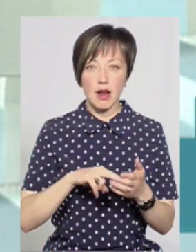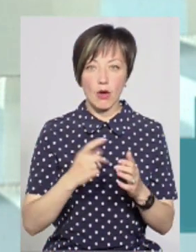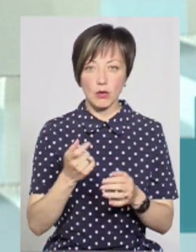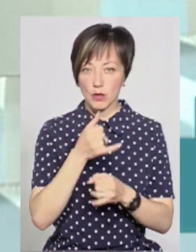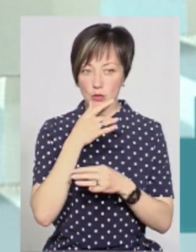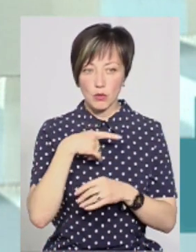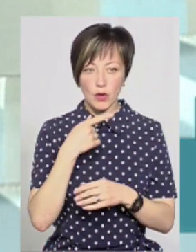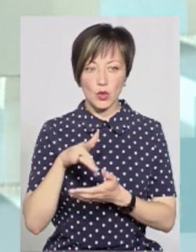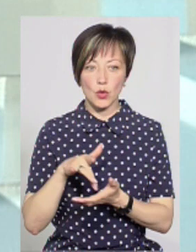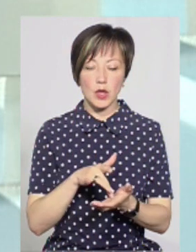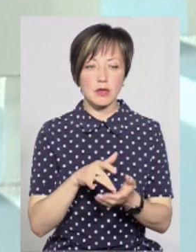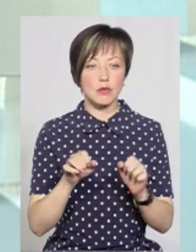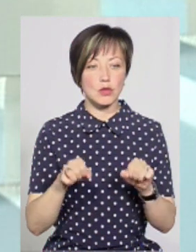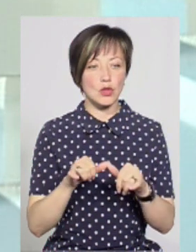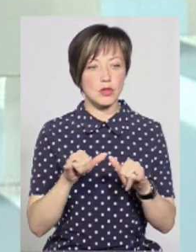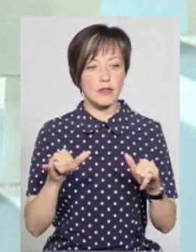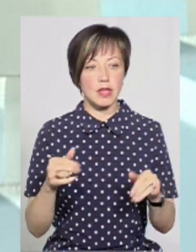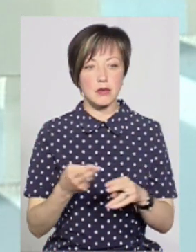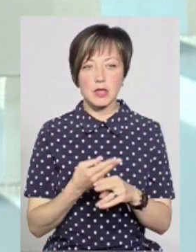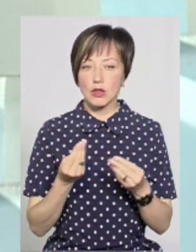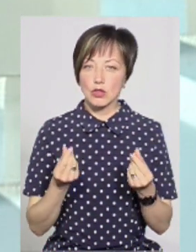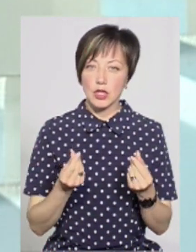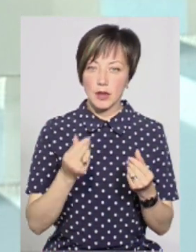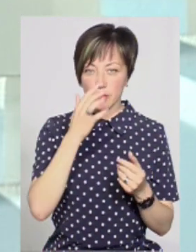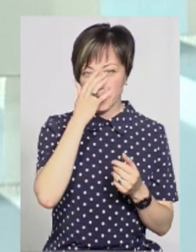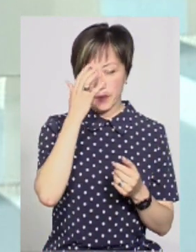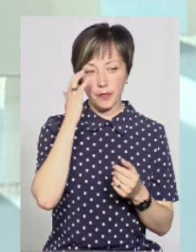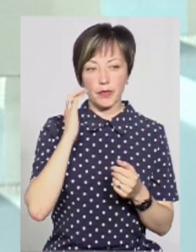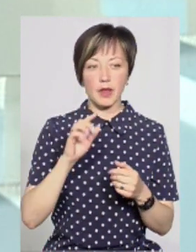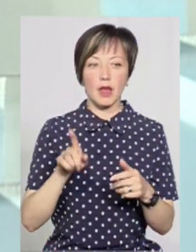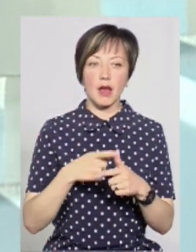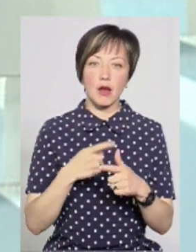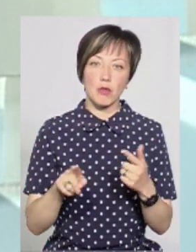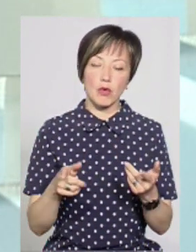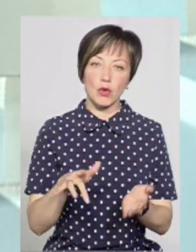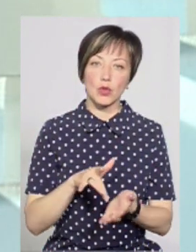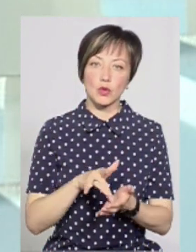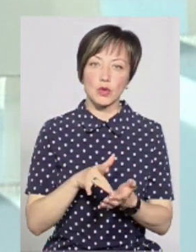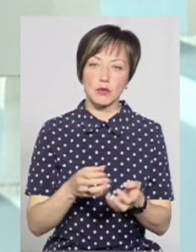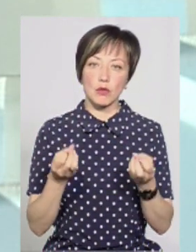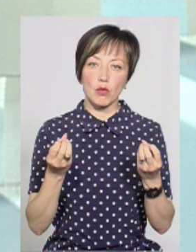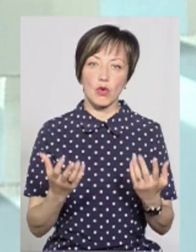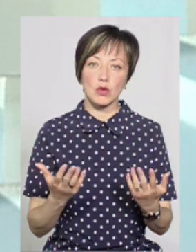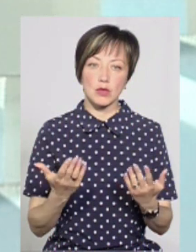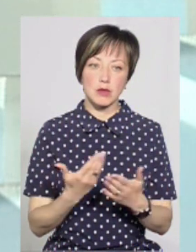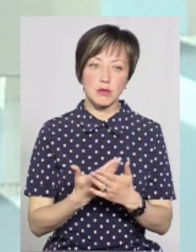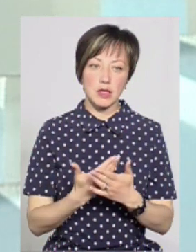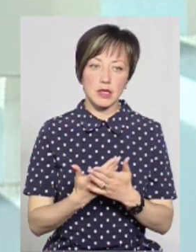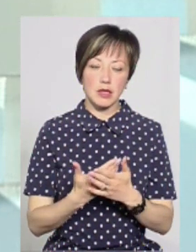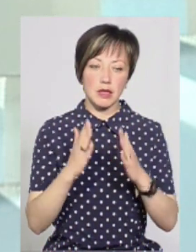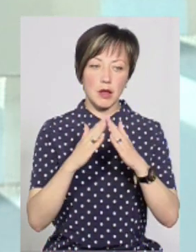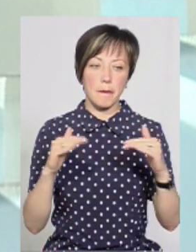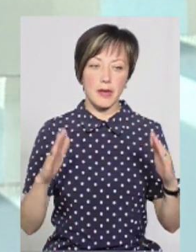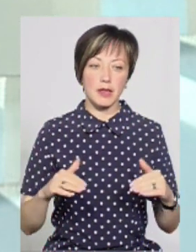І ми не можемо говорити, що турист там може розвиватися без грошей, або туризм – це там просто взяти наплічник і намет